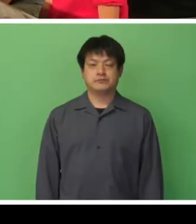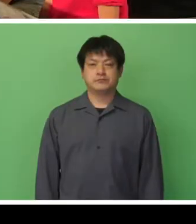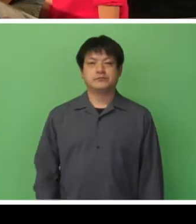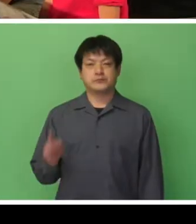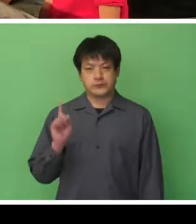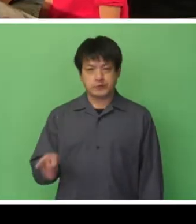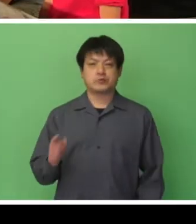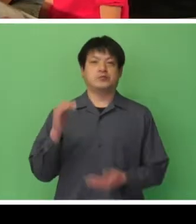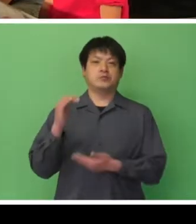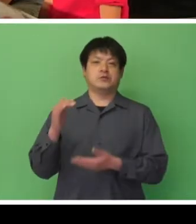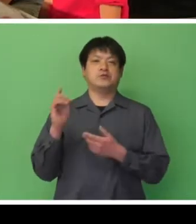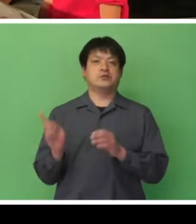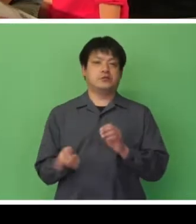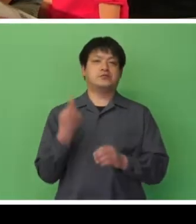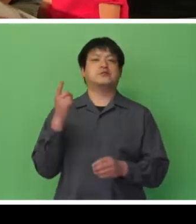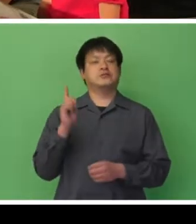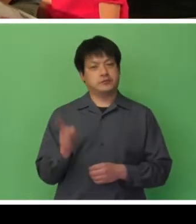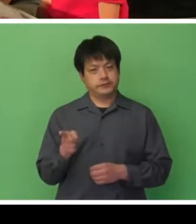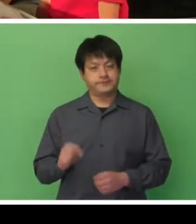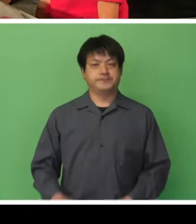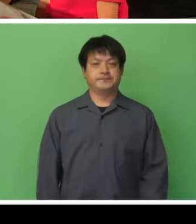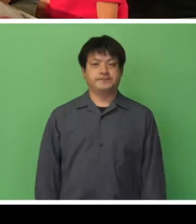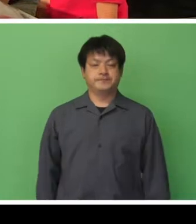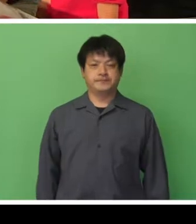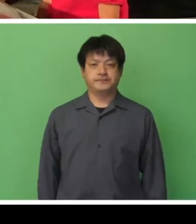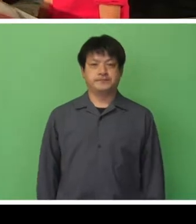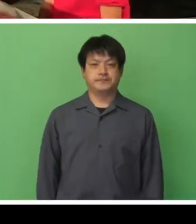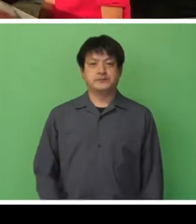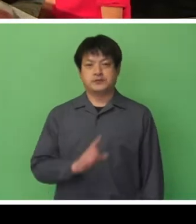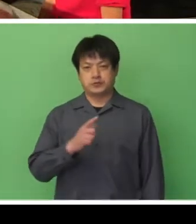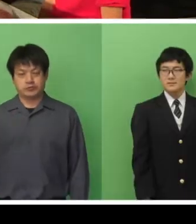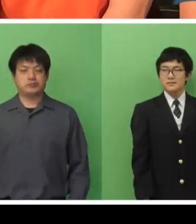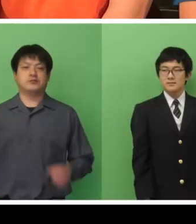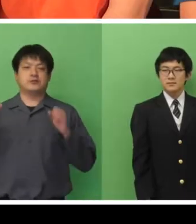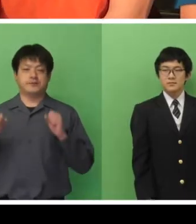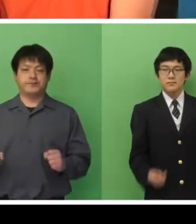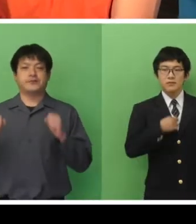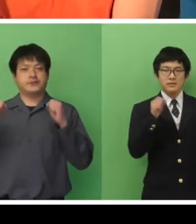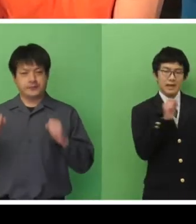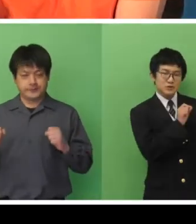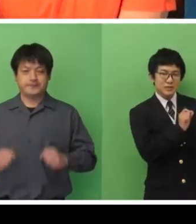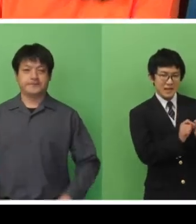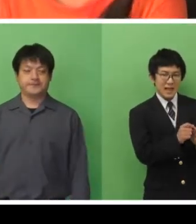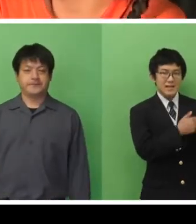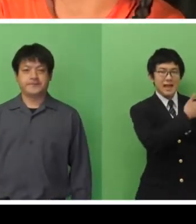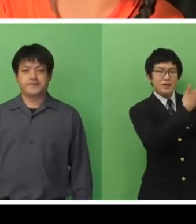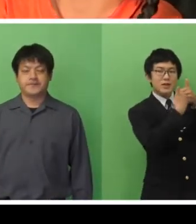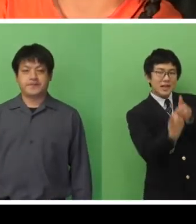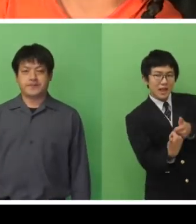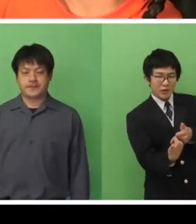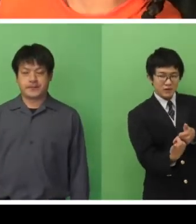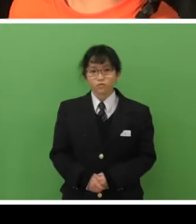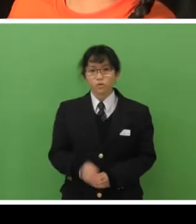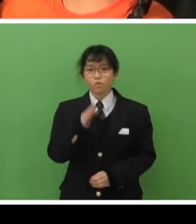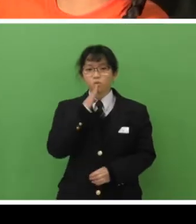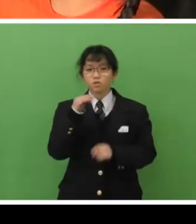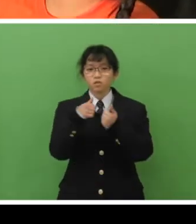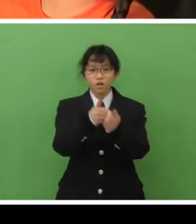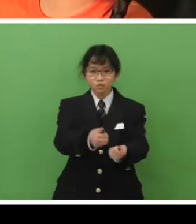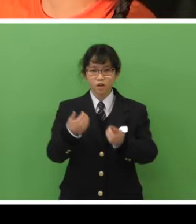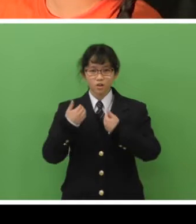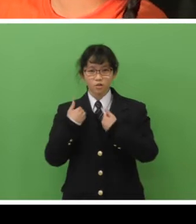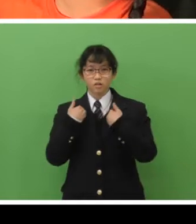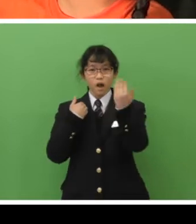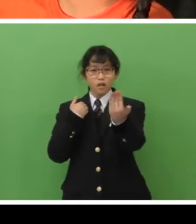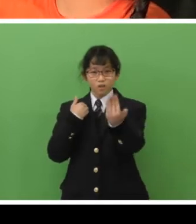そんなことがあった。よう頑張ったな。 僕が来た時におったらやっつけてやったのに。 本当にやっつ